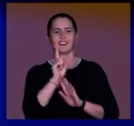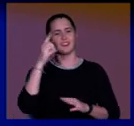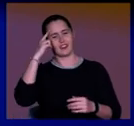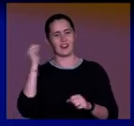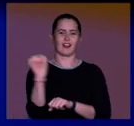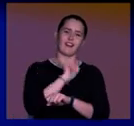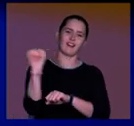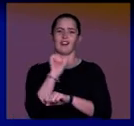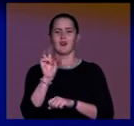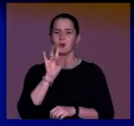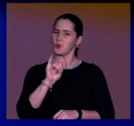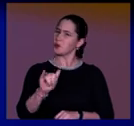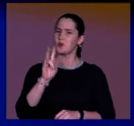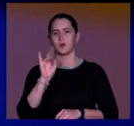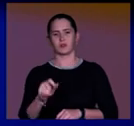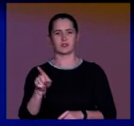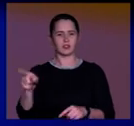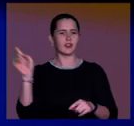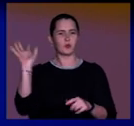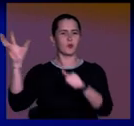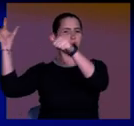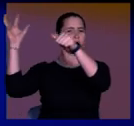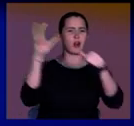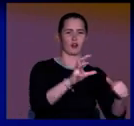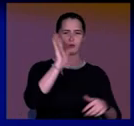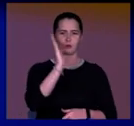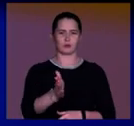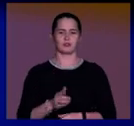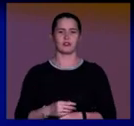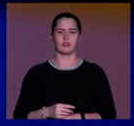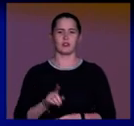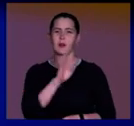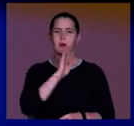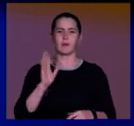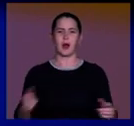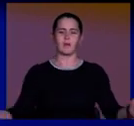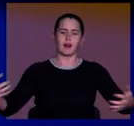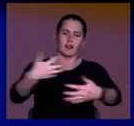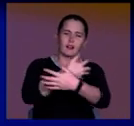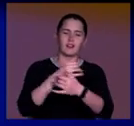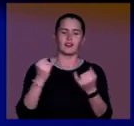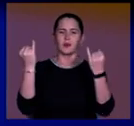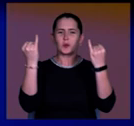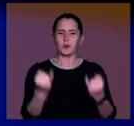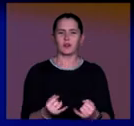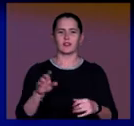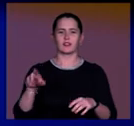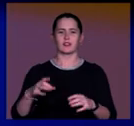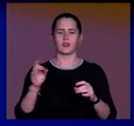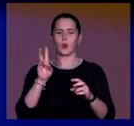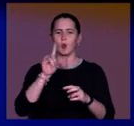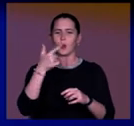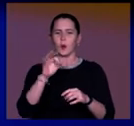сказал ну ну парашютистом будешь а мама обхватила тоненькие коричневые от загара